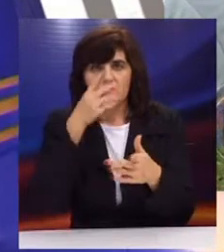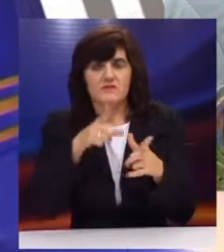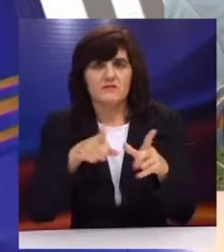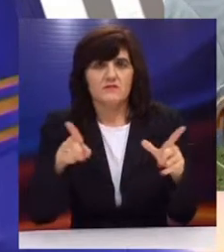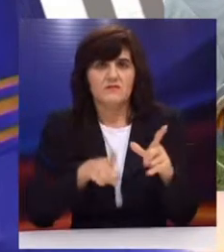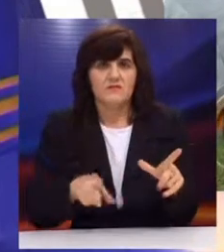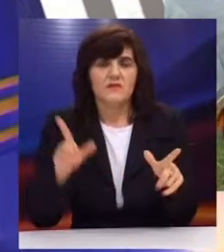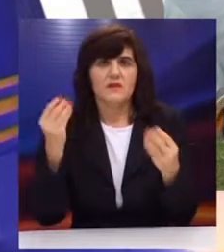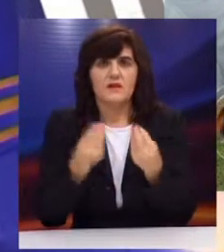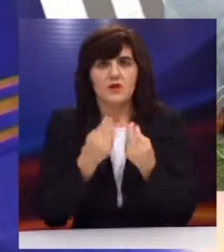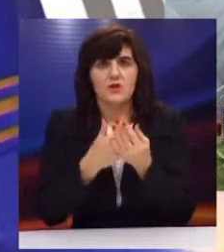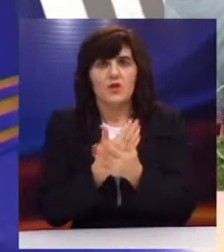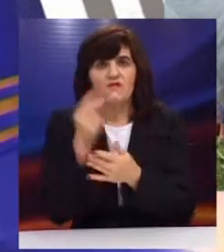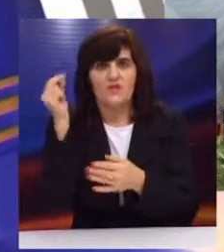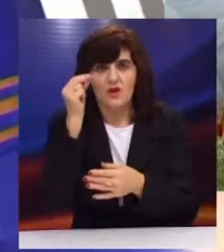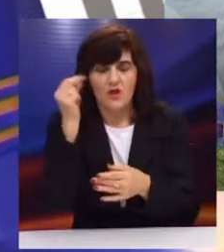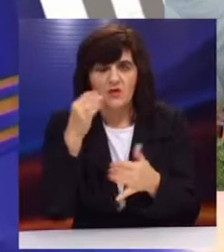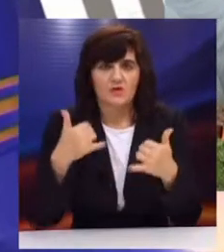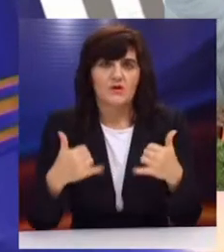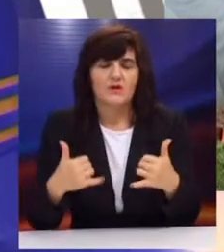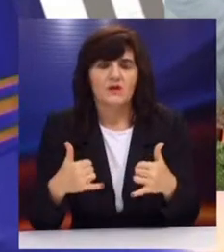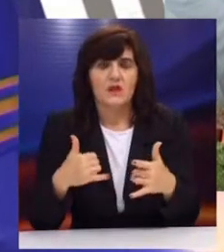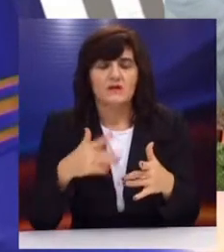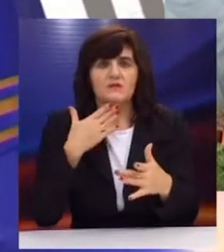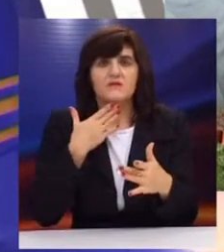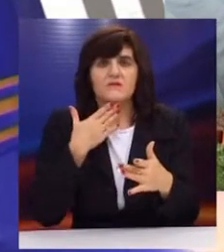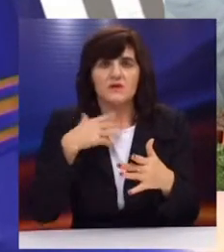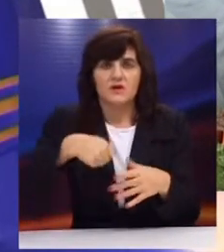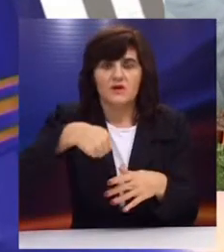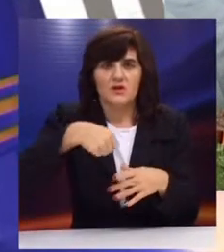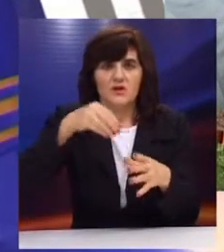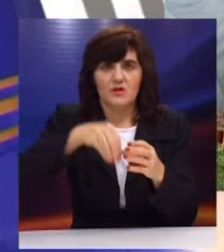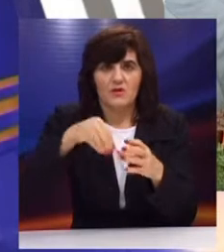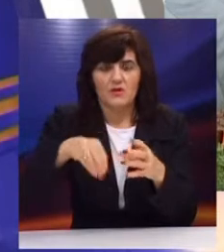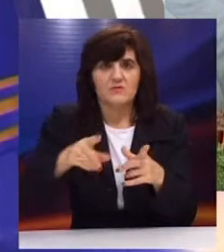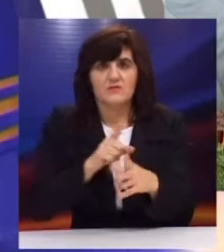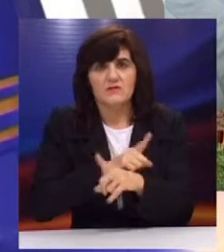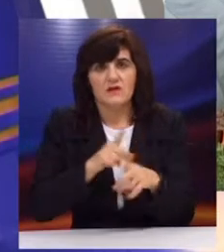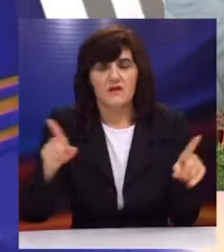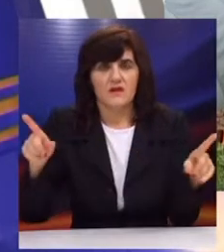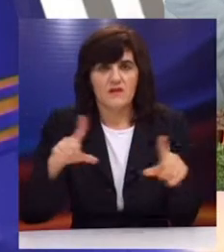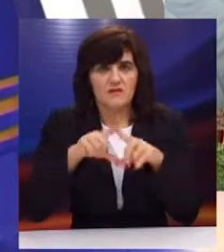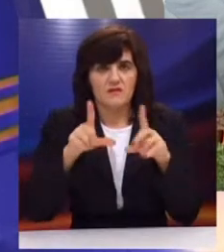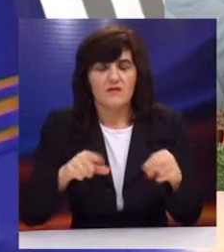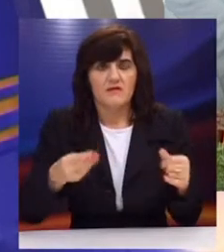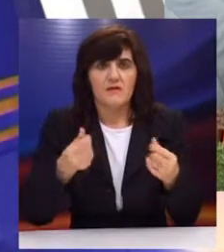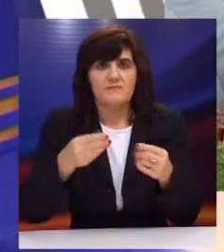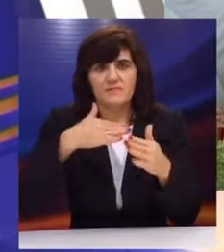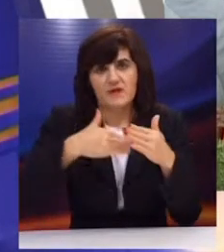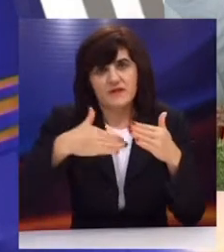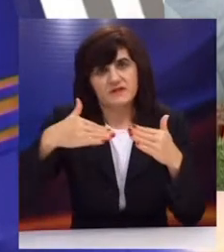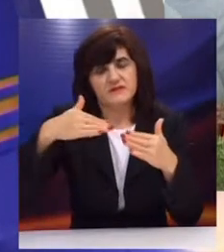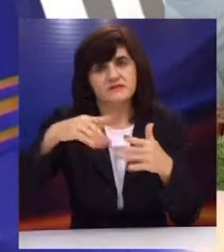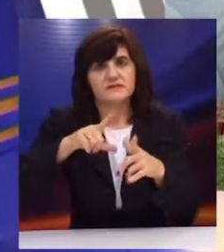svake godine naučimo nešto novo. Danas smo popunjavali kese reznicama i peskom i onda smo sadili